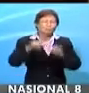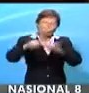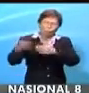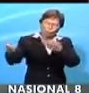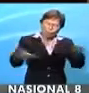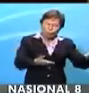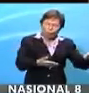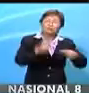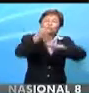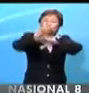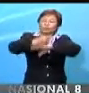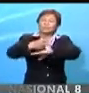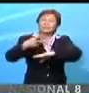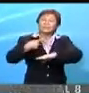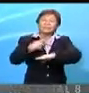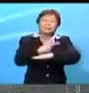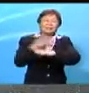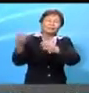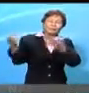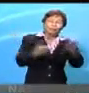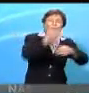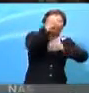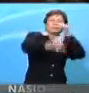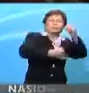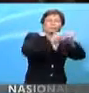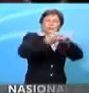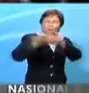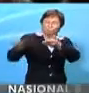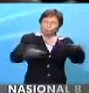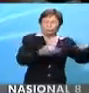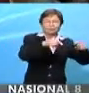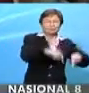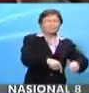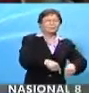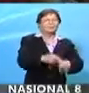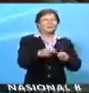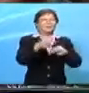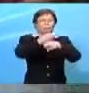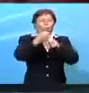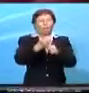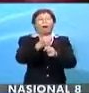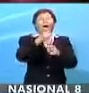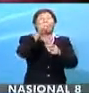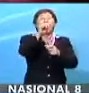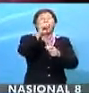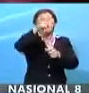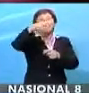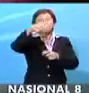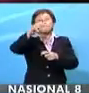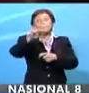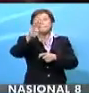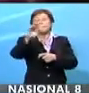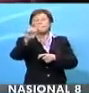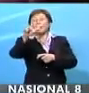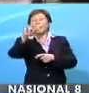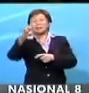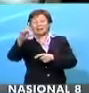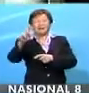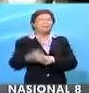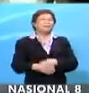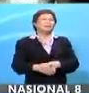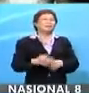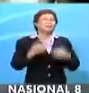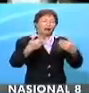makanan tradisional kita ke antarabangsa. Pengusaha Apam Balik Alif World, Muhammad Alif Ruslan,